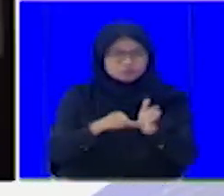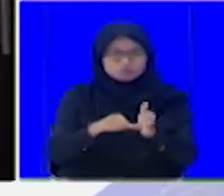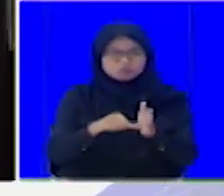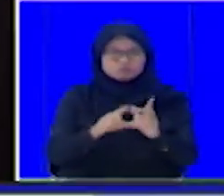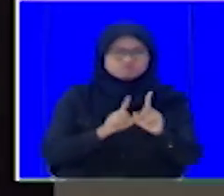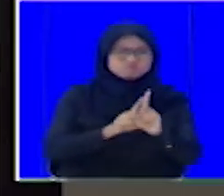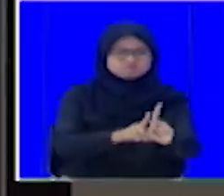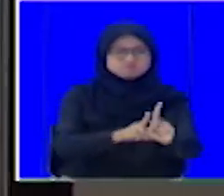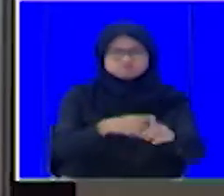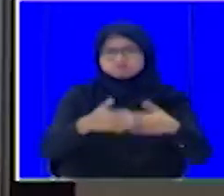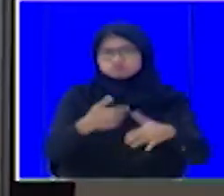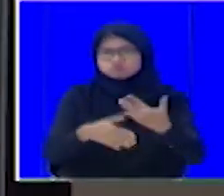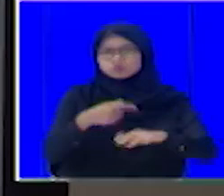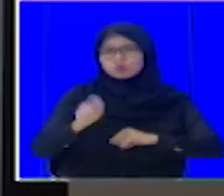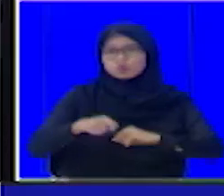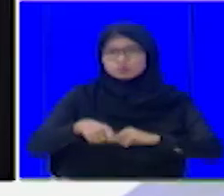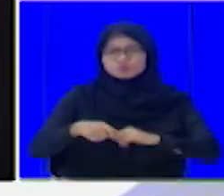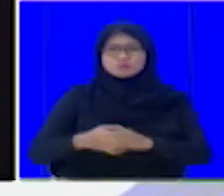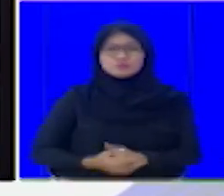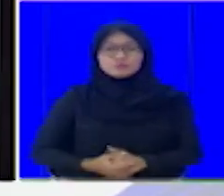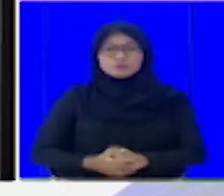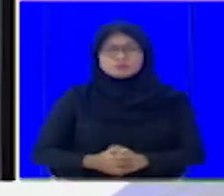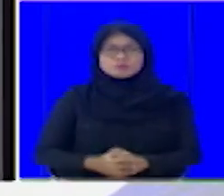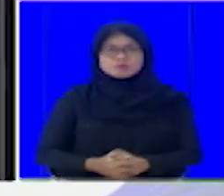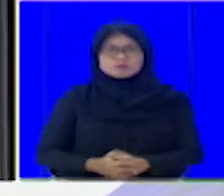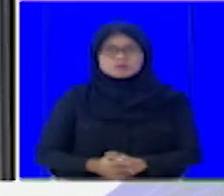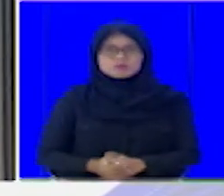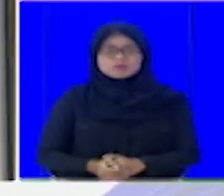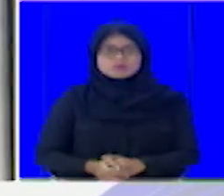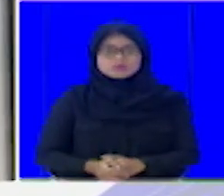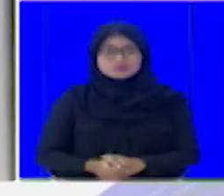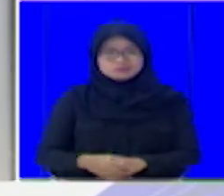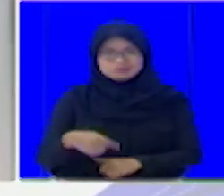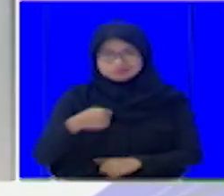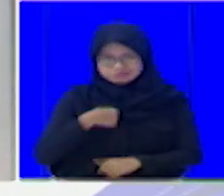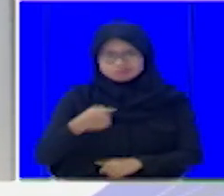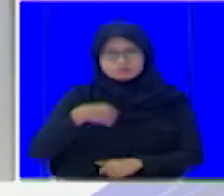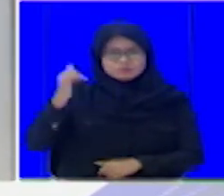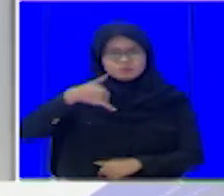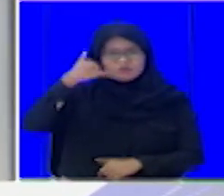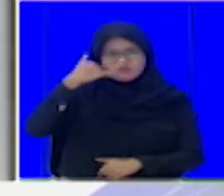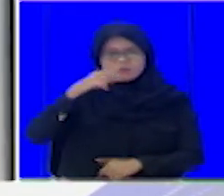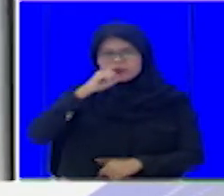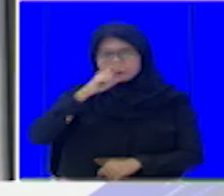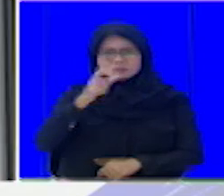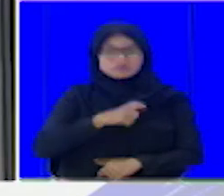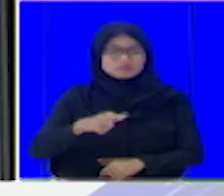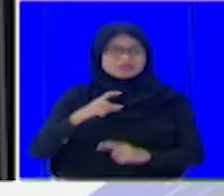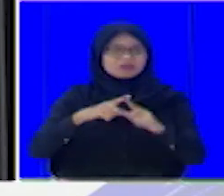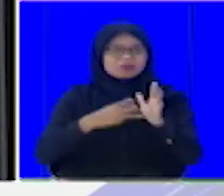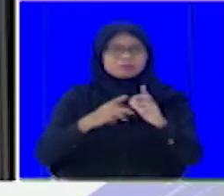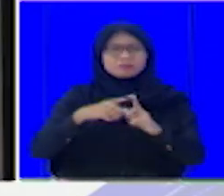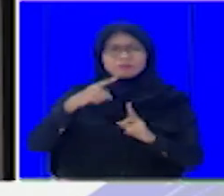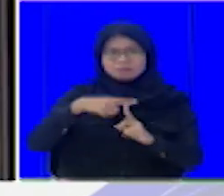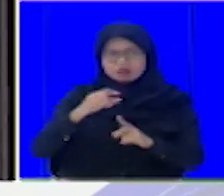Dilapori oleh warga saya yang dikebuti. Saya telepon camat pada saat itu, ya memang ada penganiayaan ART yang ada di